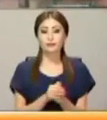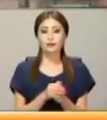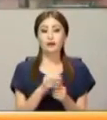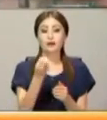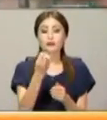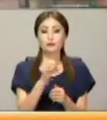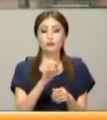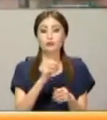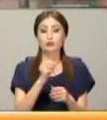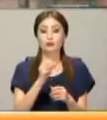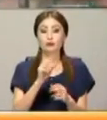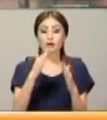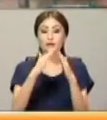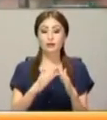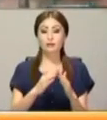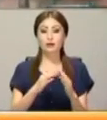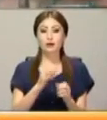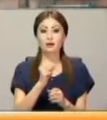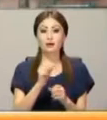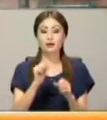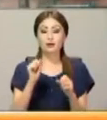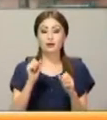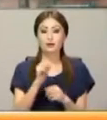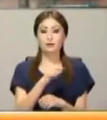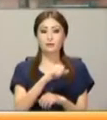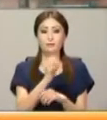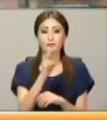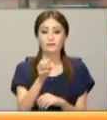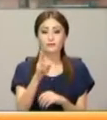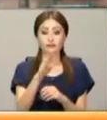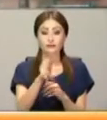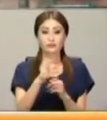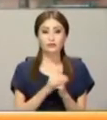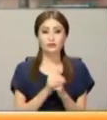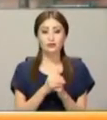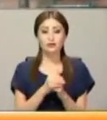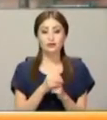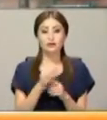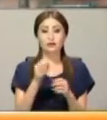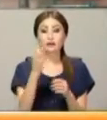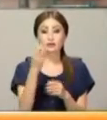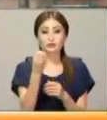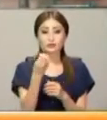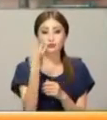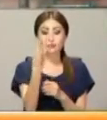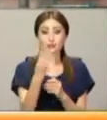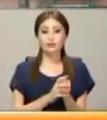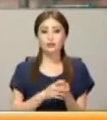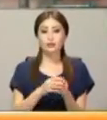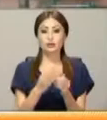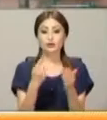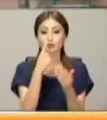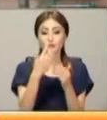Кроме этой многоэтажки, есть еще и дома батальонов. Мы к отоплению подключаем еще 4 только что построенных объекта.